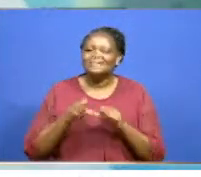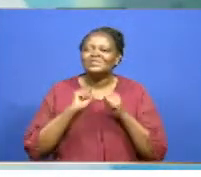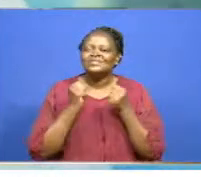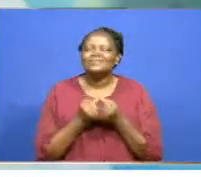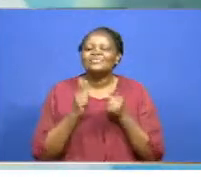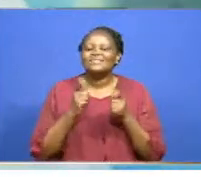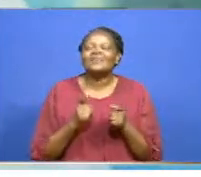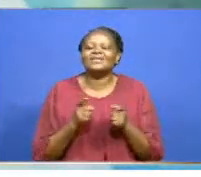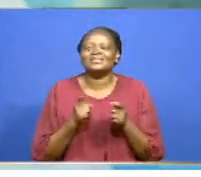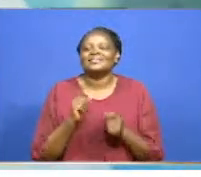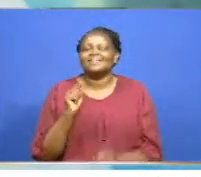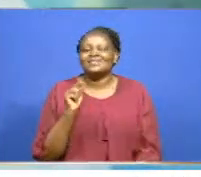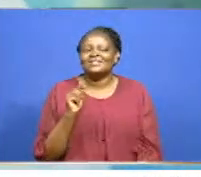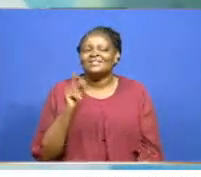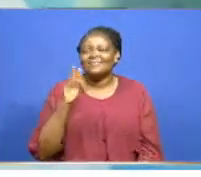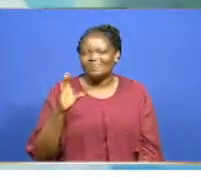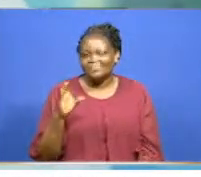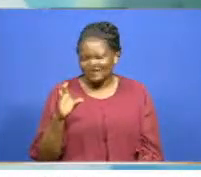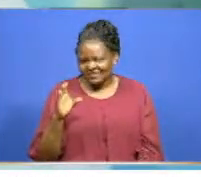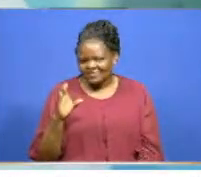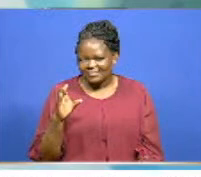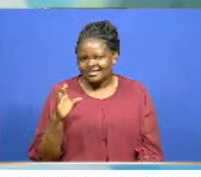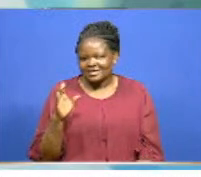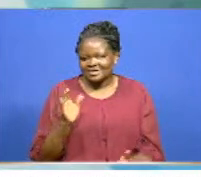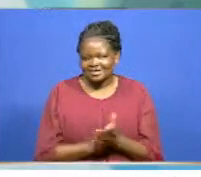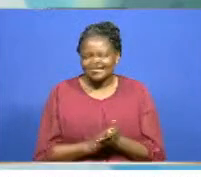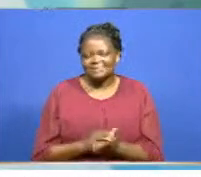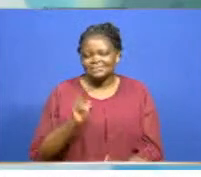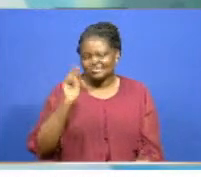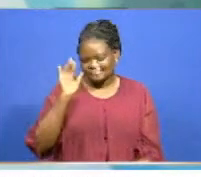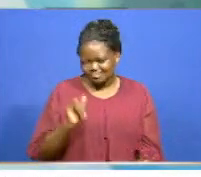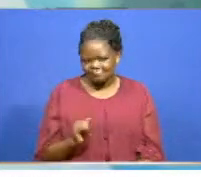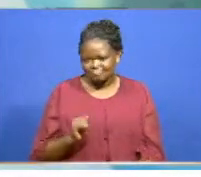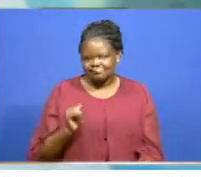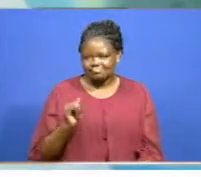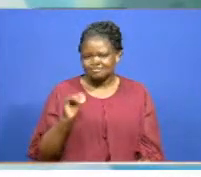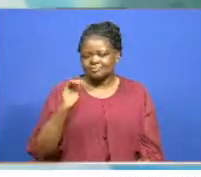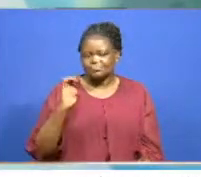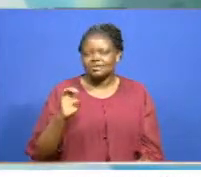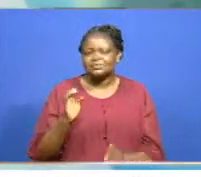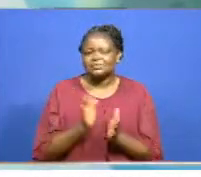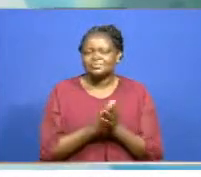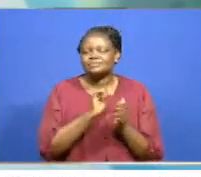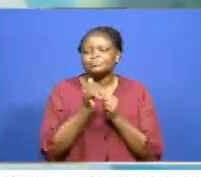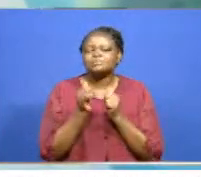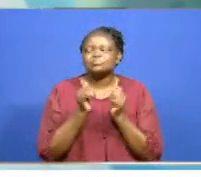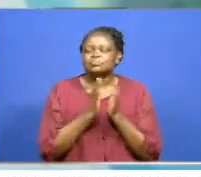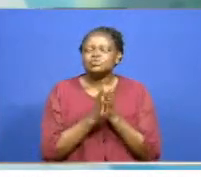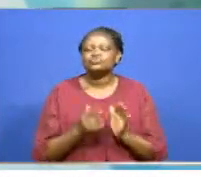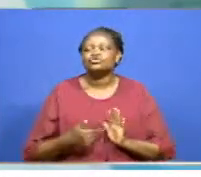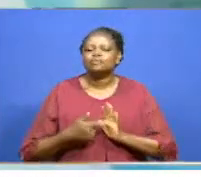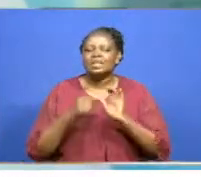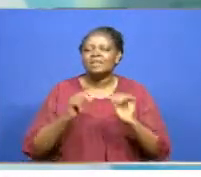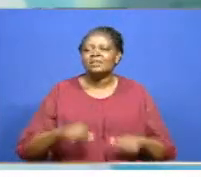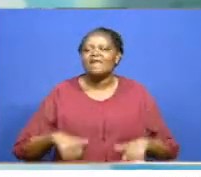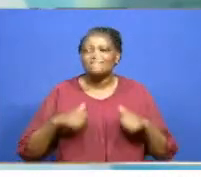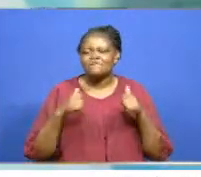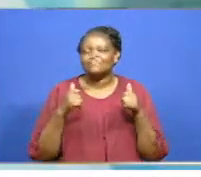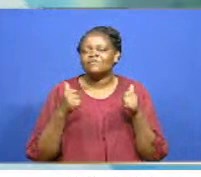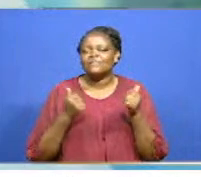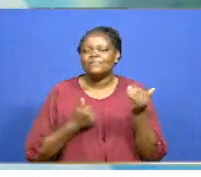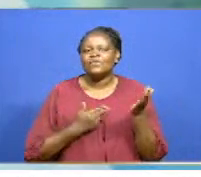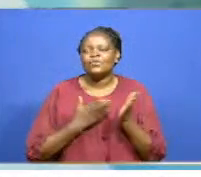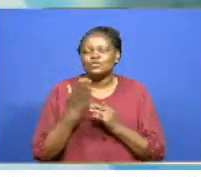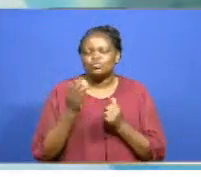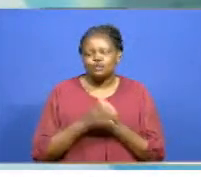Twitter utatupata @KBC Channel 1, @Nancy Okware, na vile taarifa hizi mtazamaji zinapeperushwa moja kwa moja kupitia